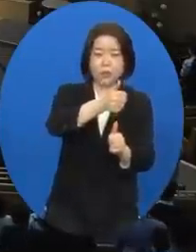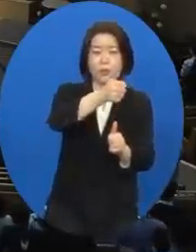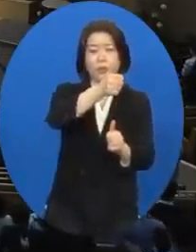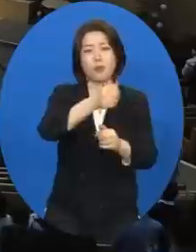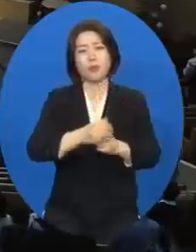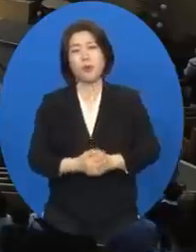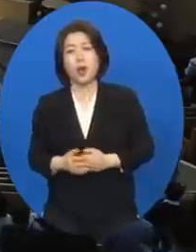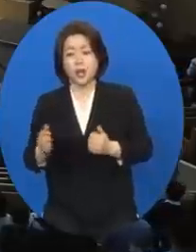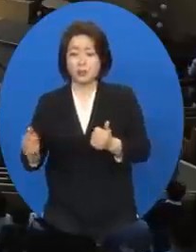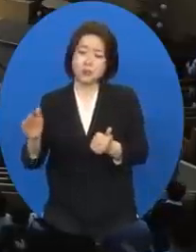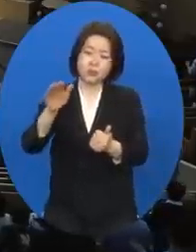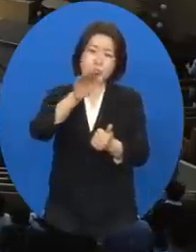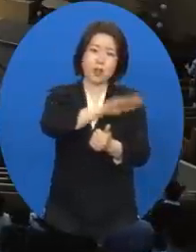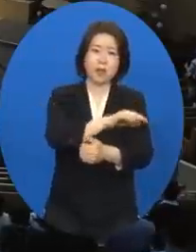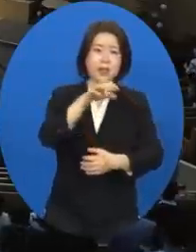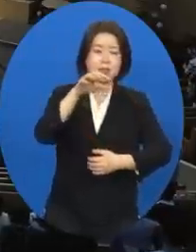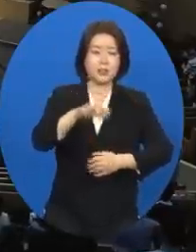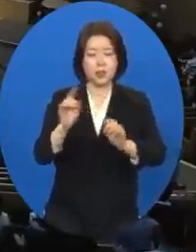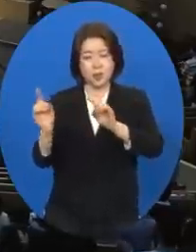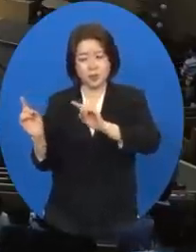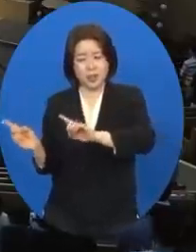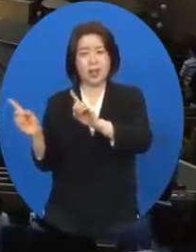5 5